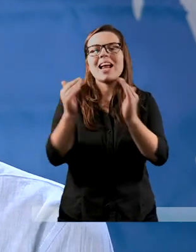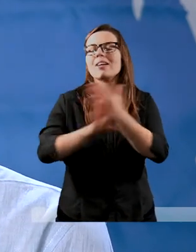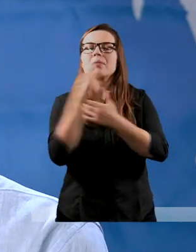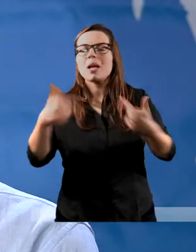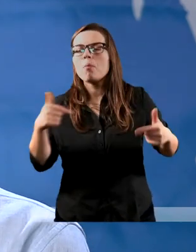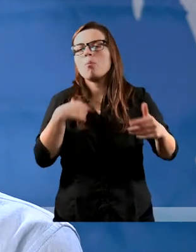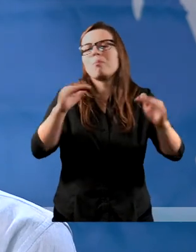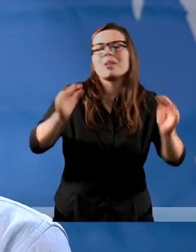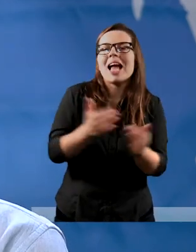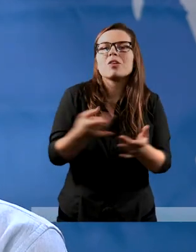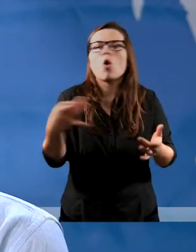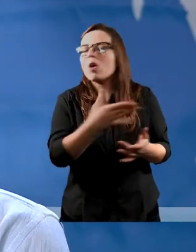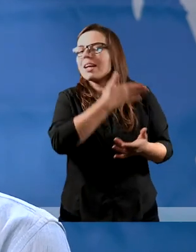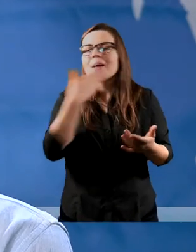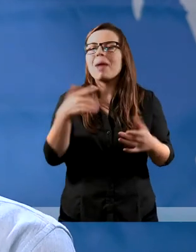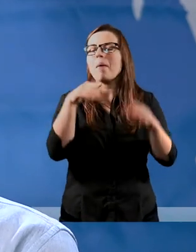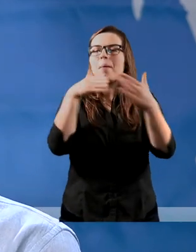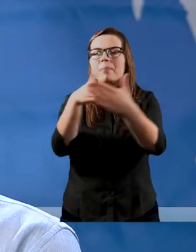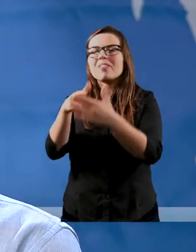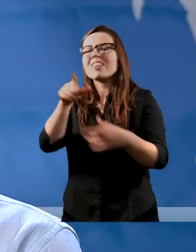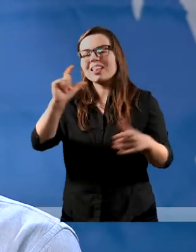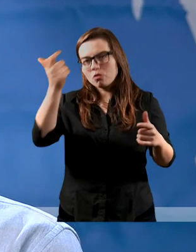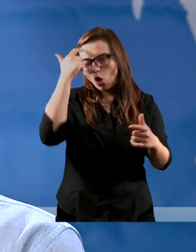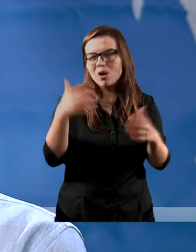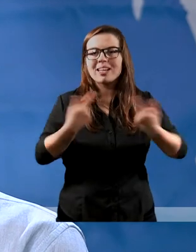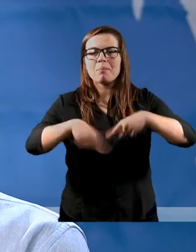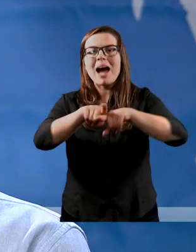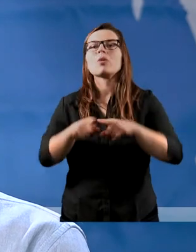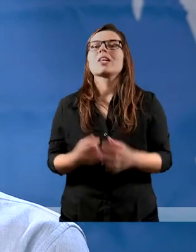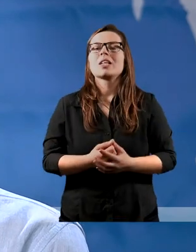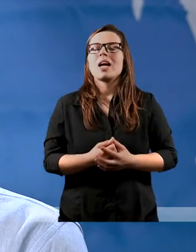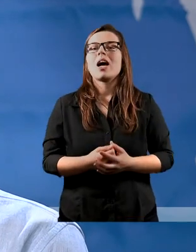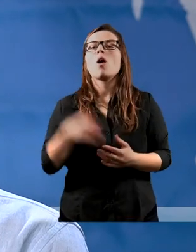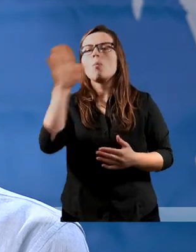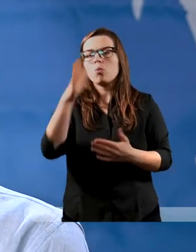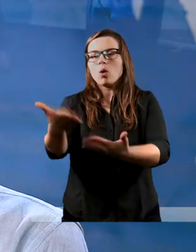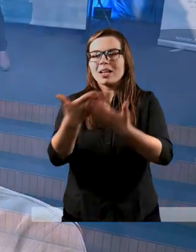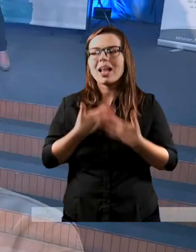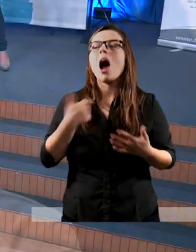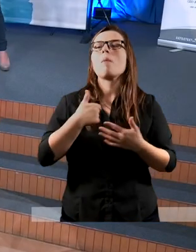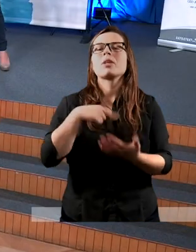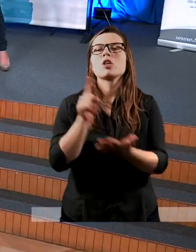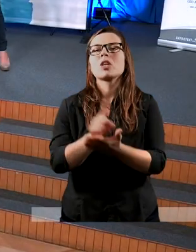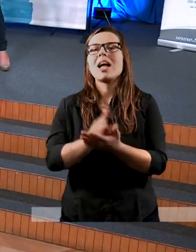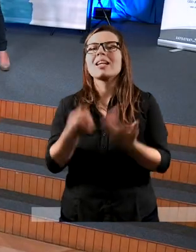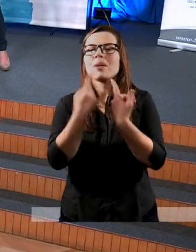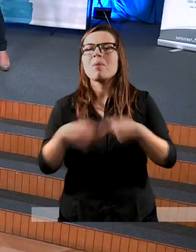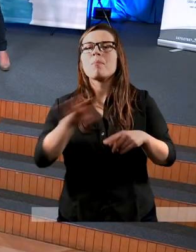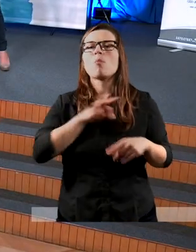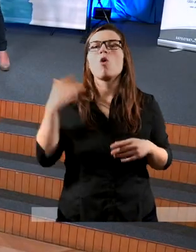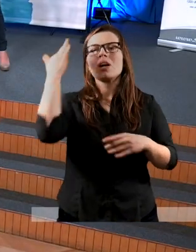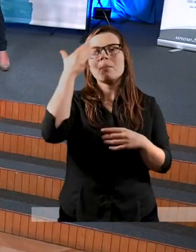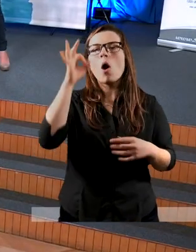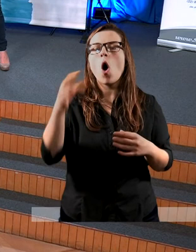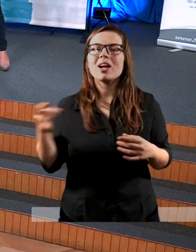możliwości rozegrania się i spełnienia się w tej roli, ale Pan Bóg dał mi szansę spełnienia mojego